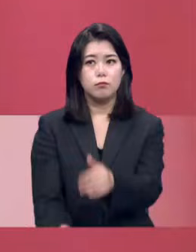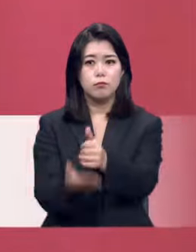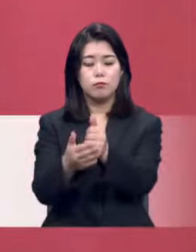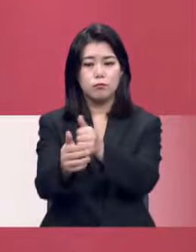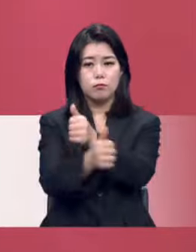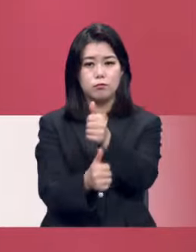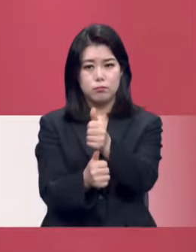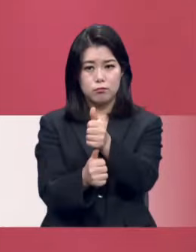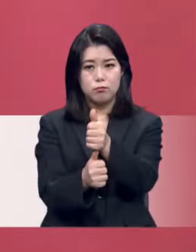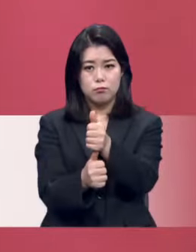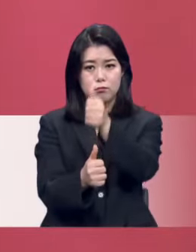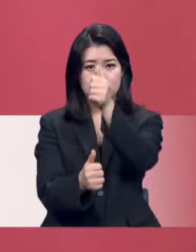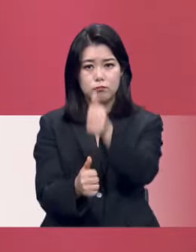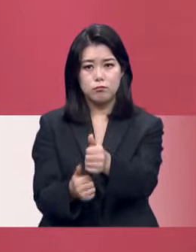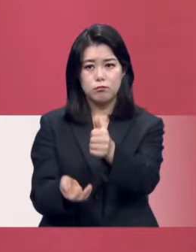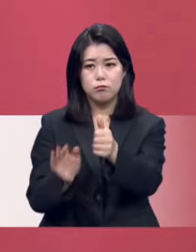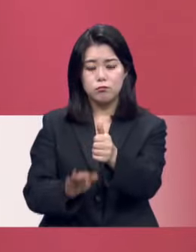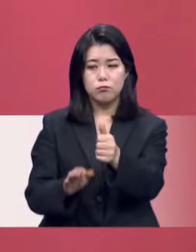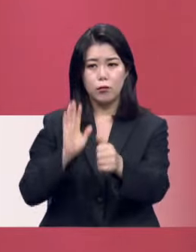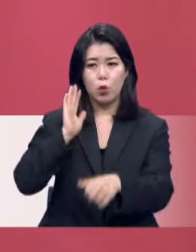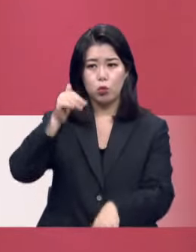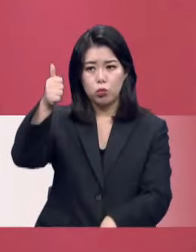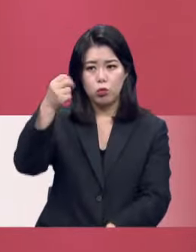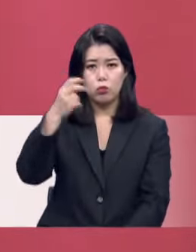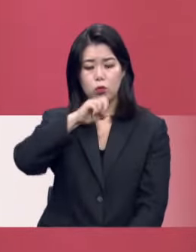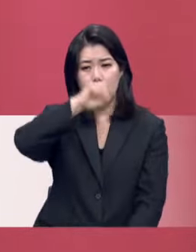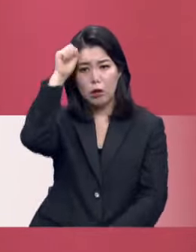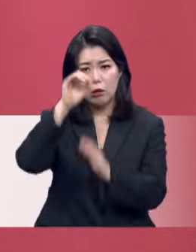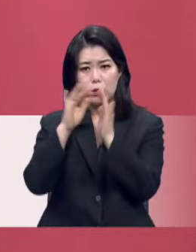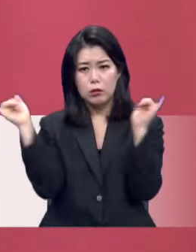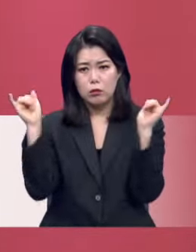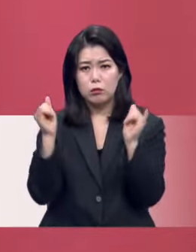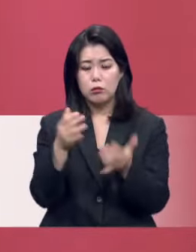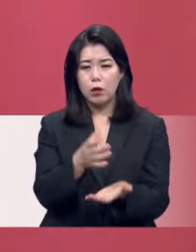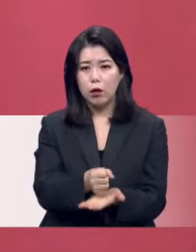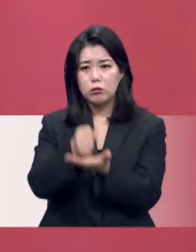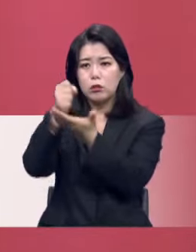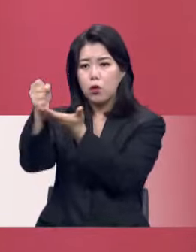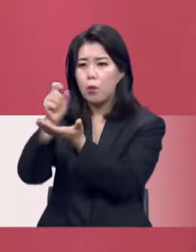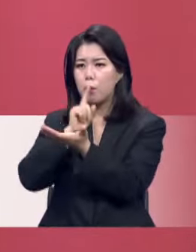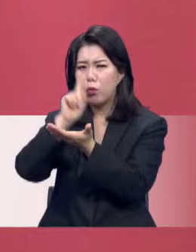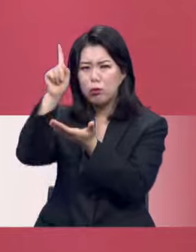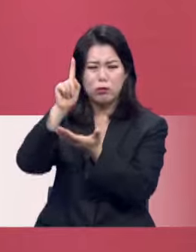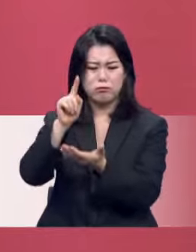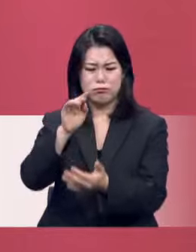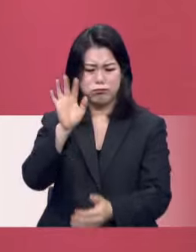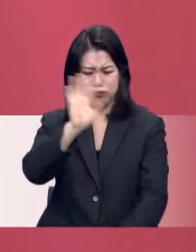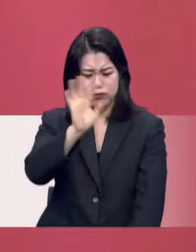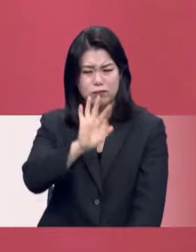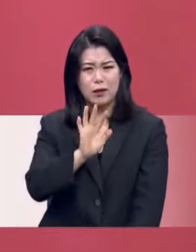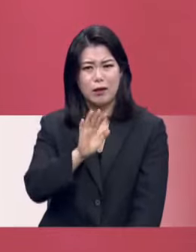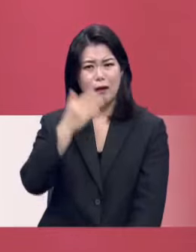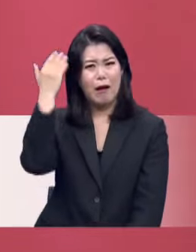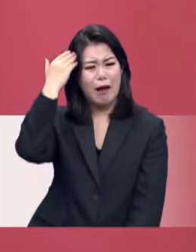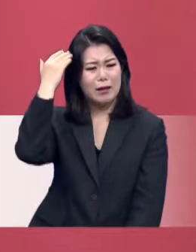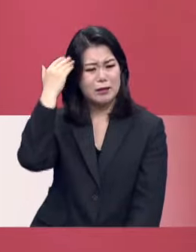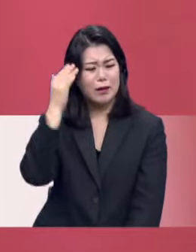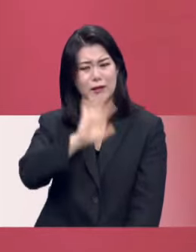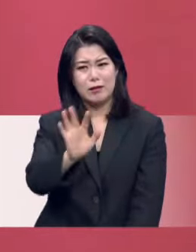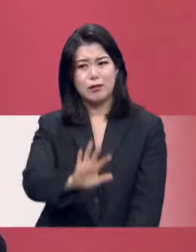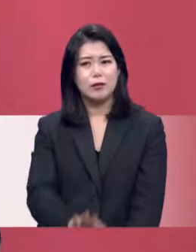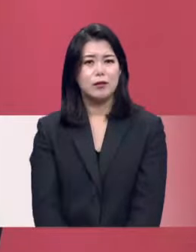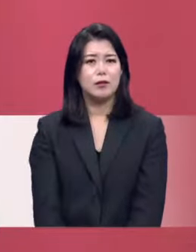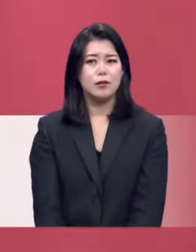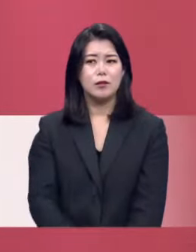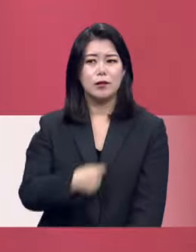대통령한테 그걸 당선인 테도 가져가서 보고한다는게 있을 수 없는 거라는 거 상식적으로 말이 안 된다는